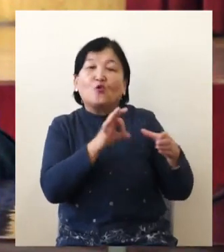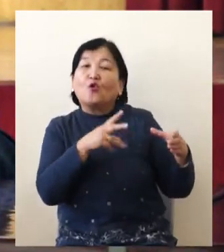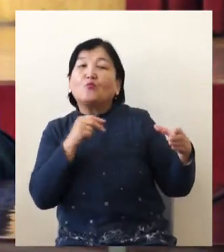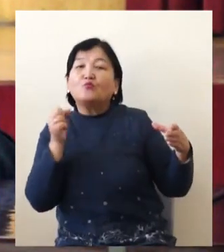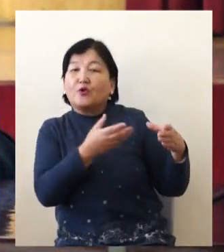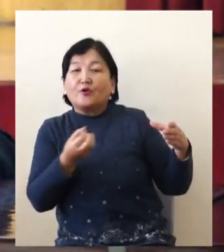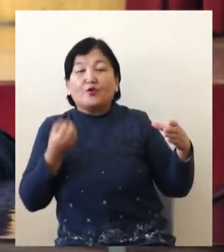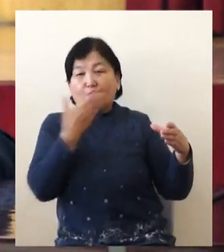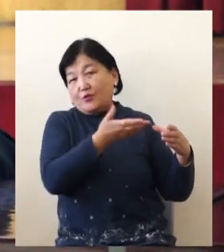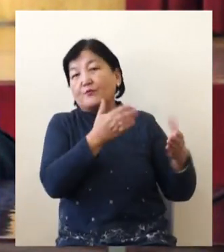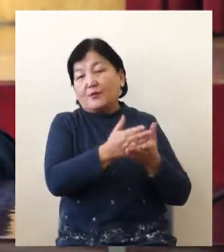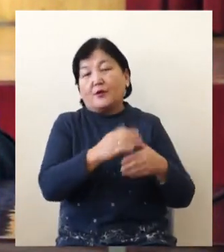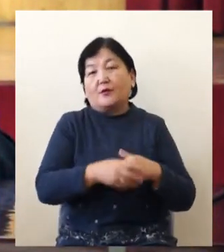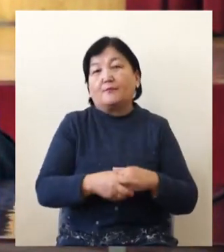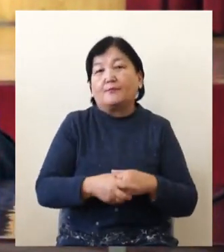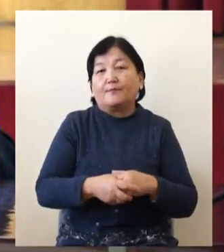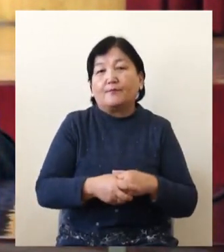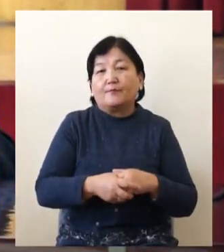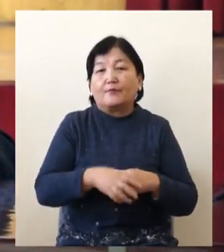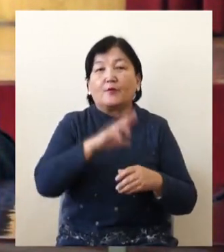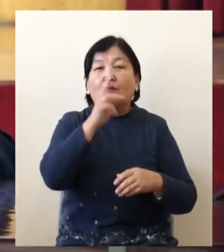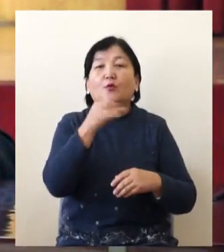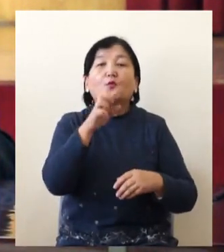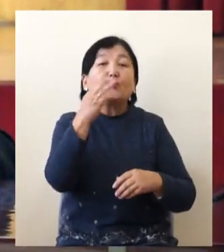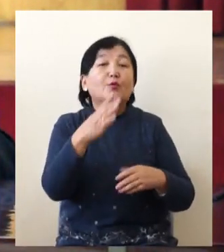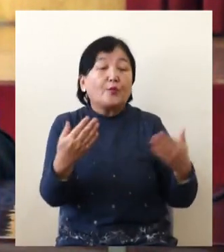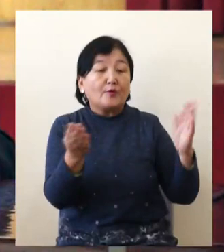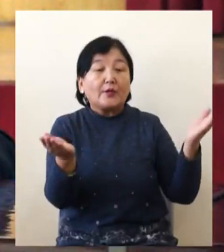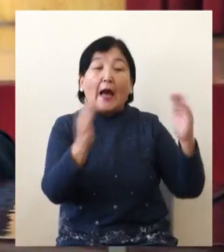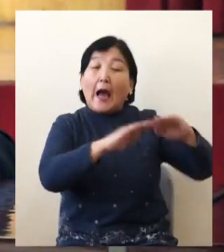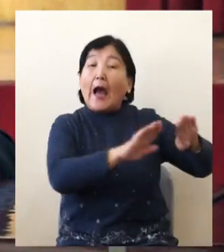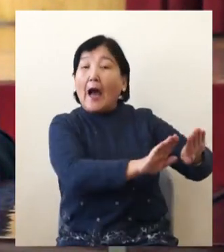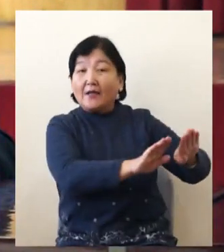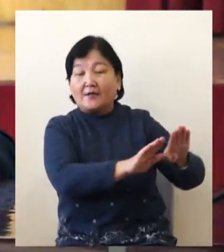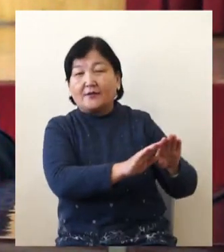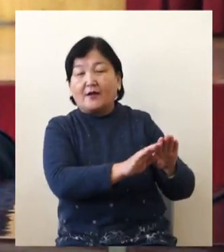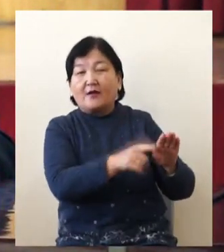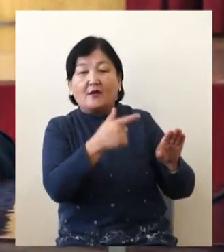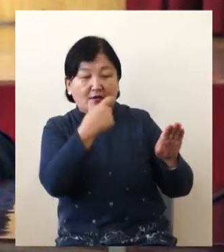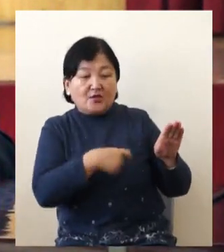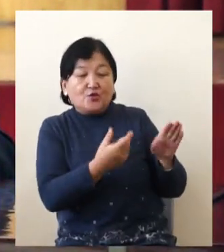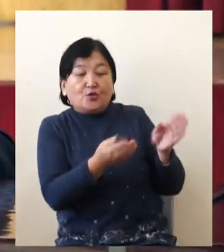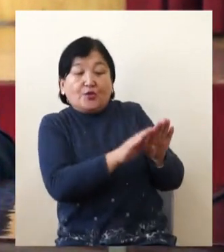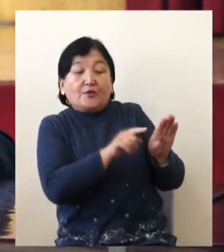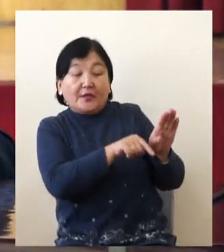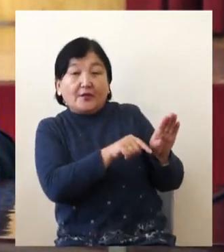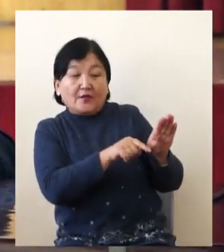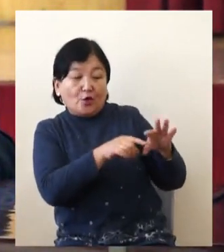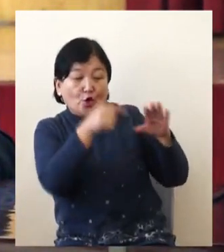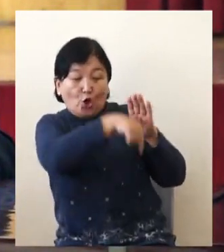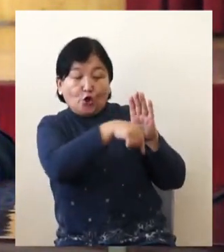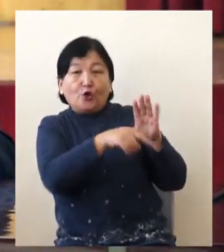Энэ улс төрийн намууд бол клуб болсон. Клуб нь хаалттай, зөвхөн гишүүддээ үйлчлдэг. Дотоод дүрм журмын тун нарийн